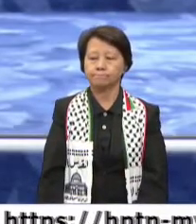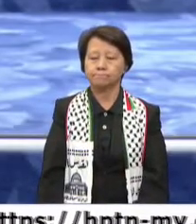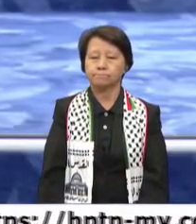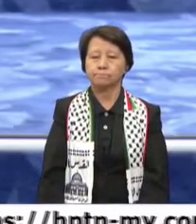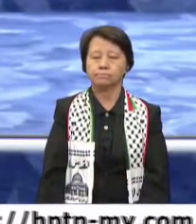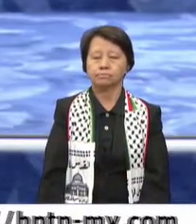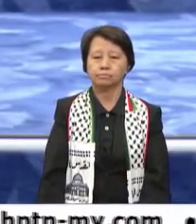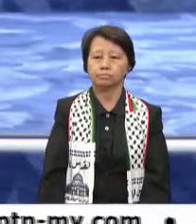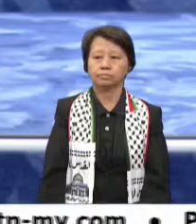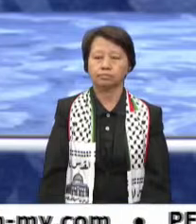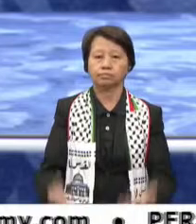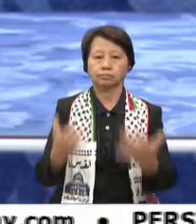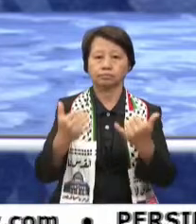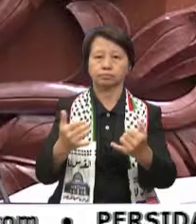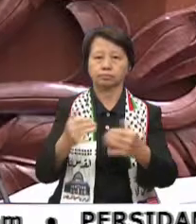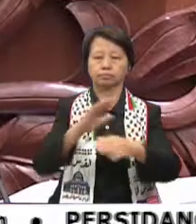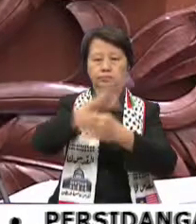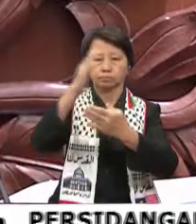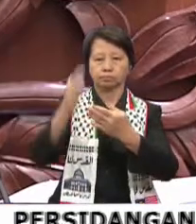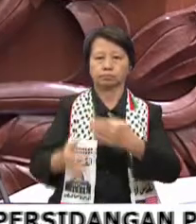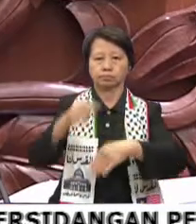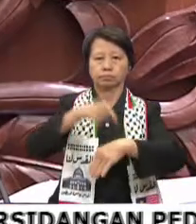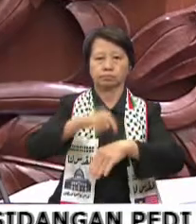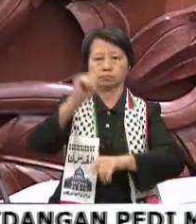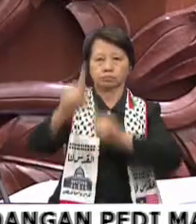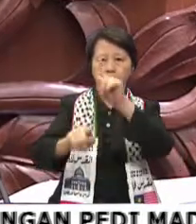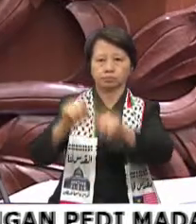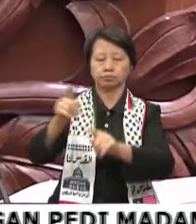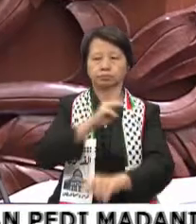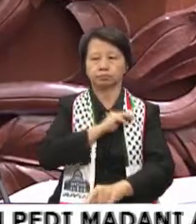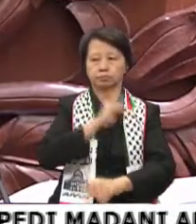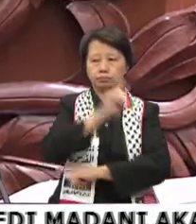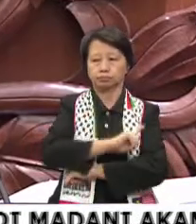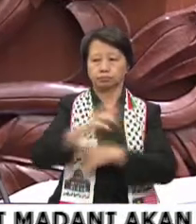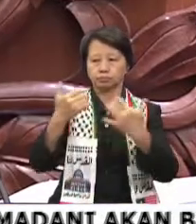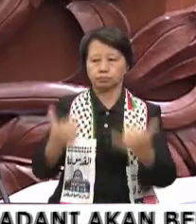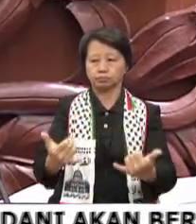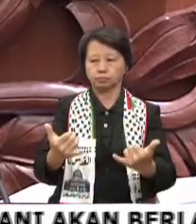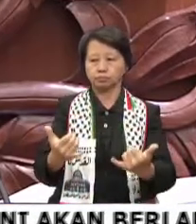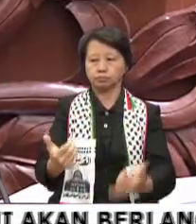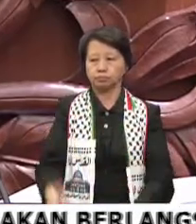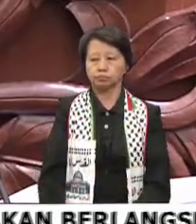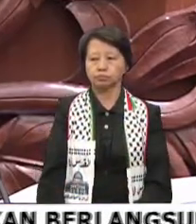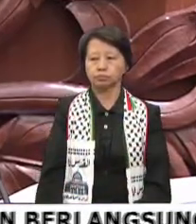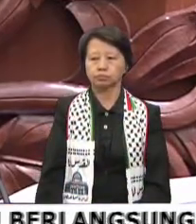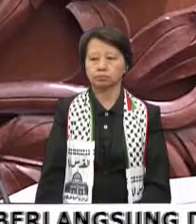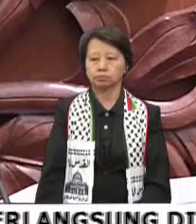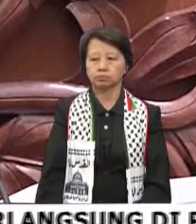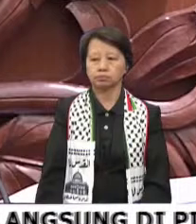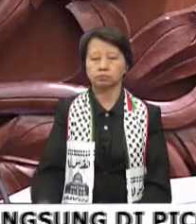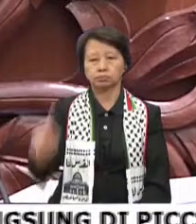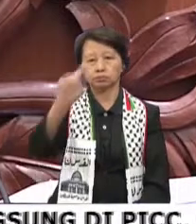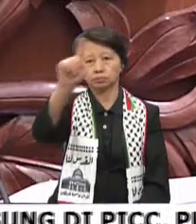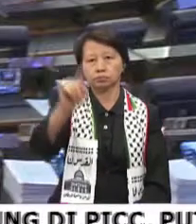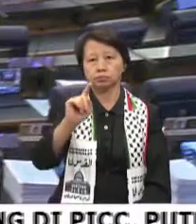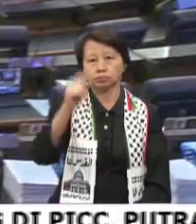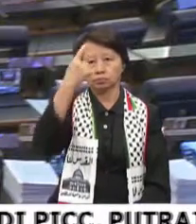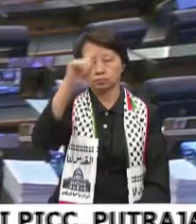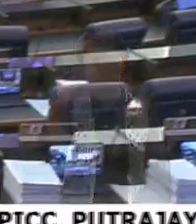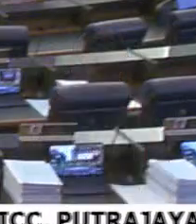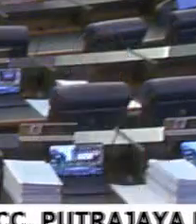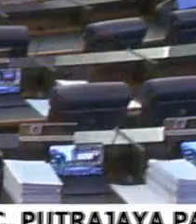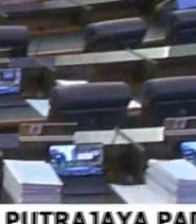itu sekarang tamatlah sesi untuk waktu pertanya-tanyaan menteri pada hari ini pertanyaan bagi